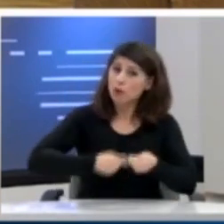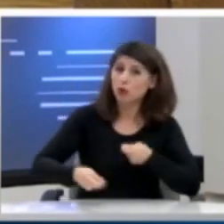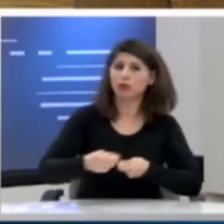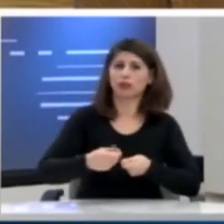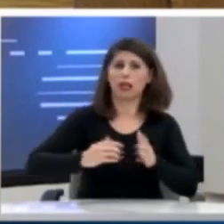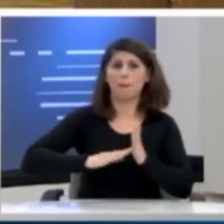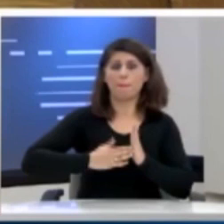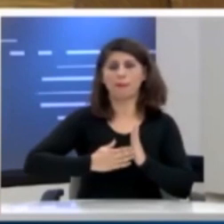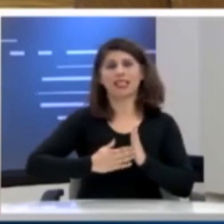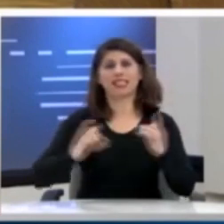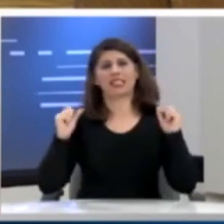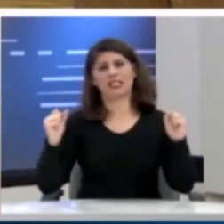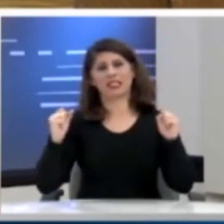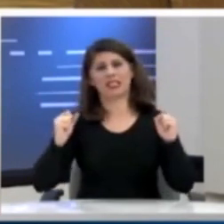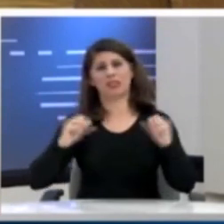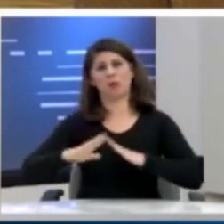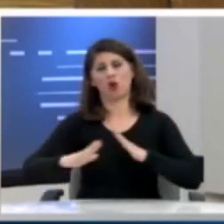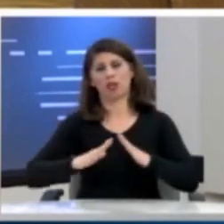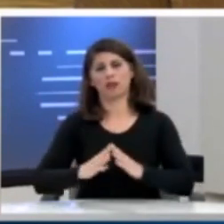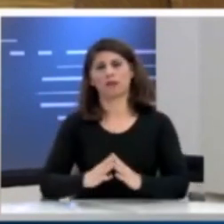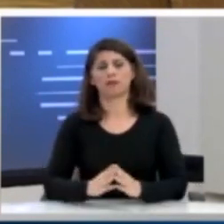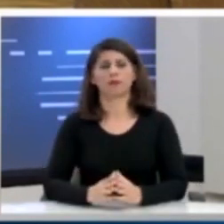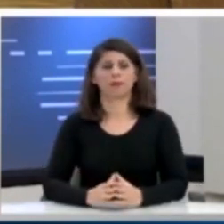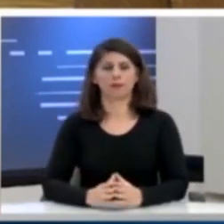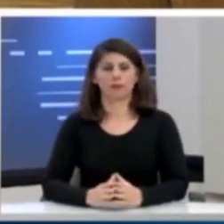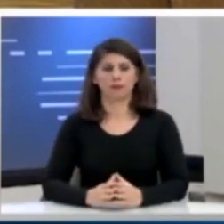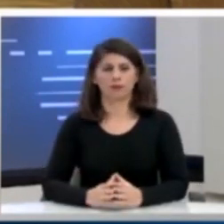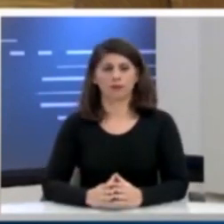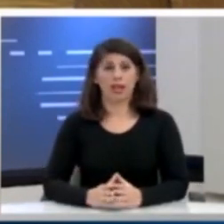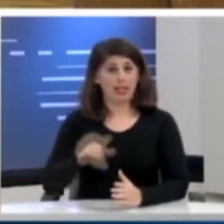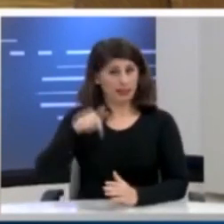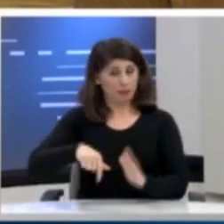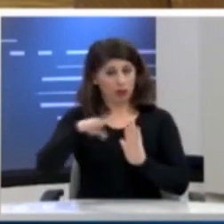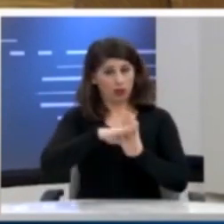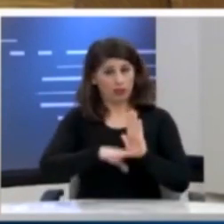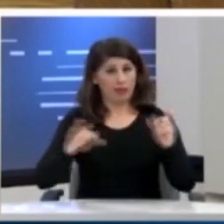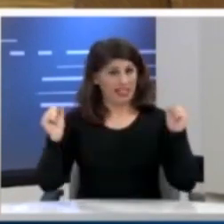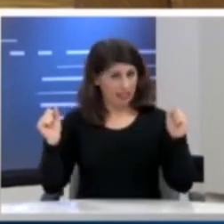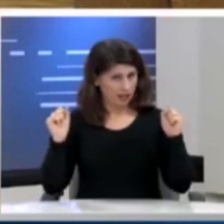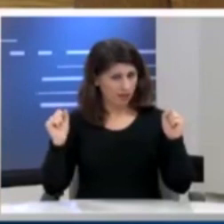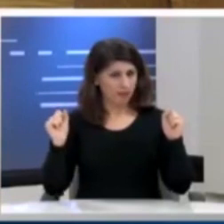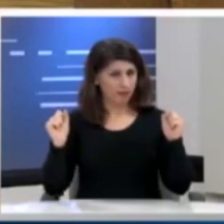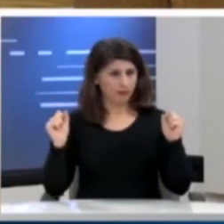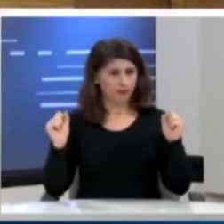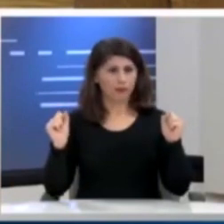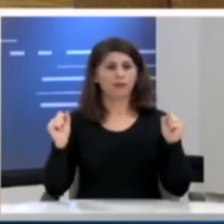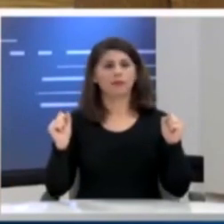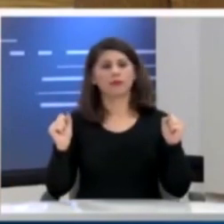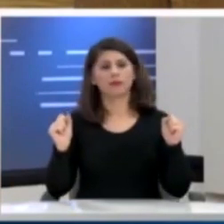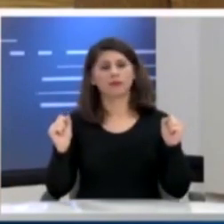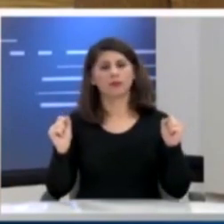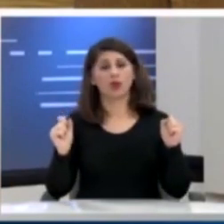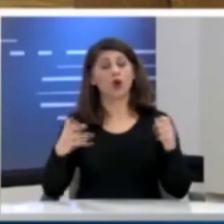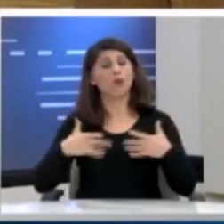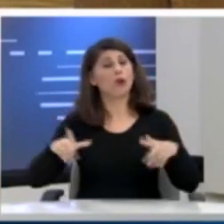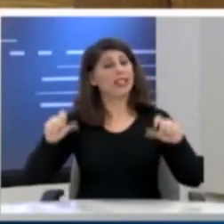εμπορευματοποιούνται υπηρεσίες υγείας πρόνοιας. Στο σημερινό σύστημα υγείας, όπου